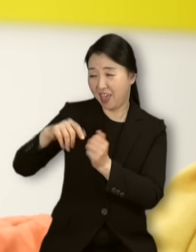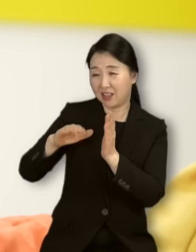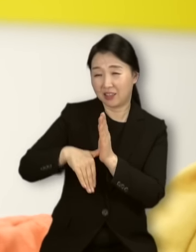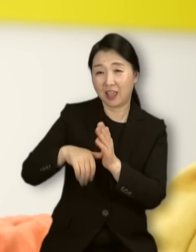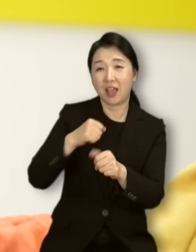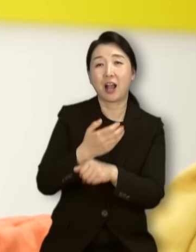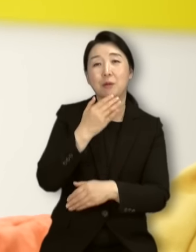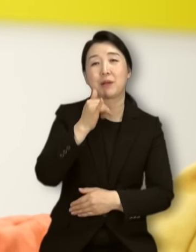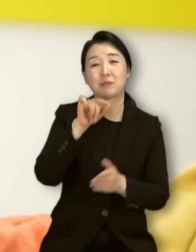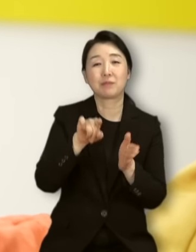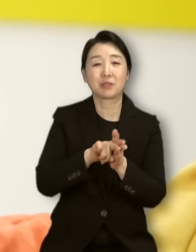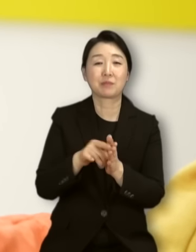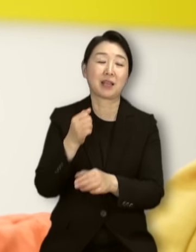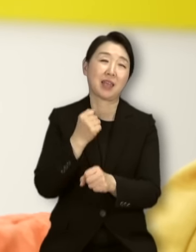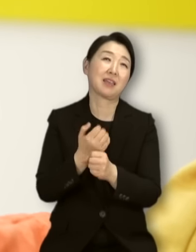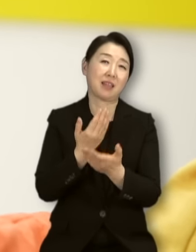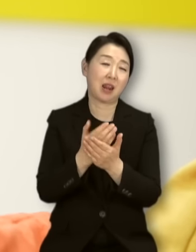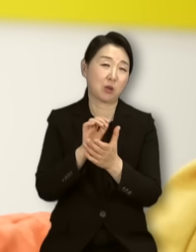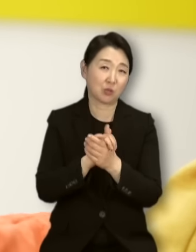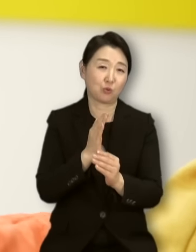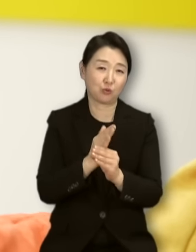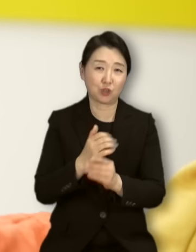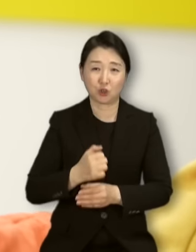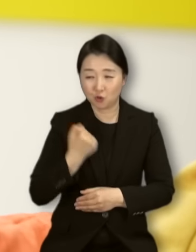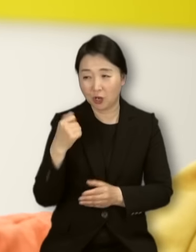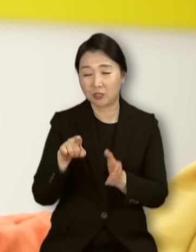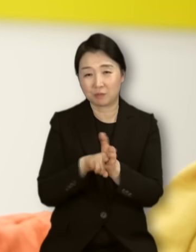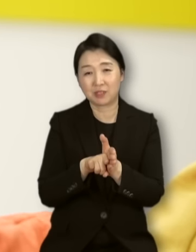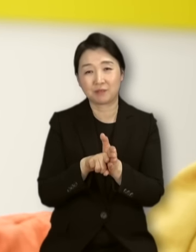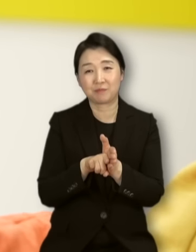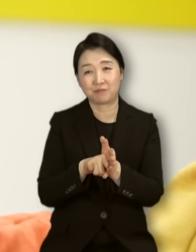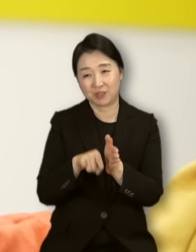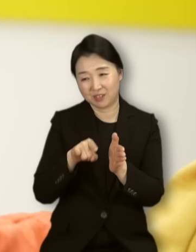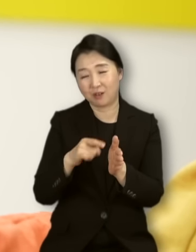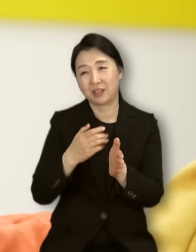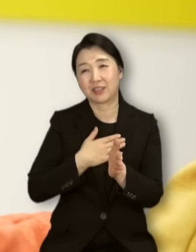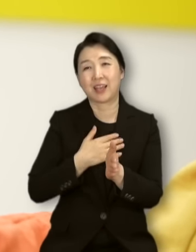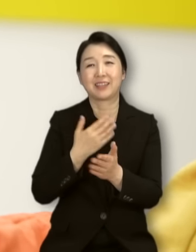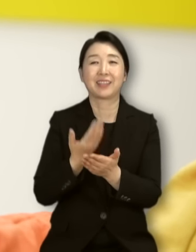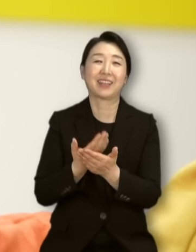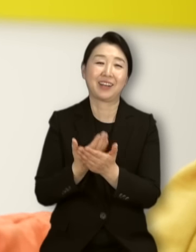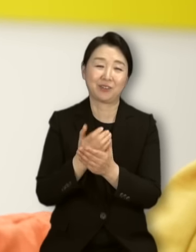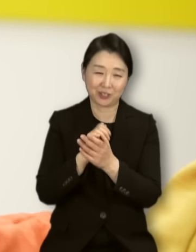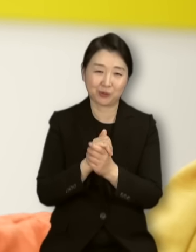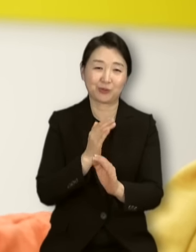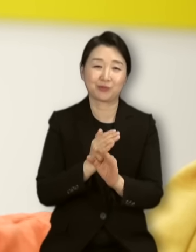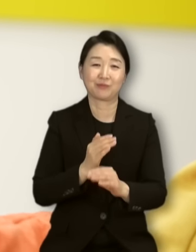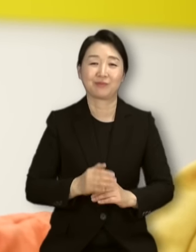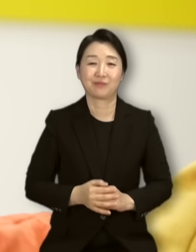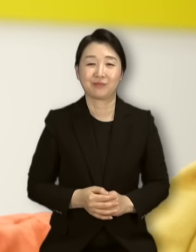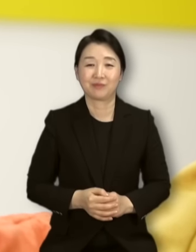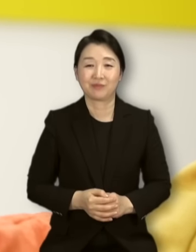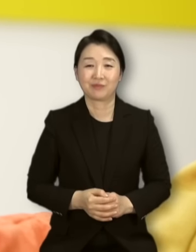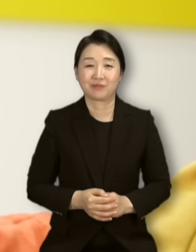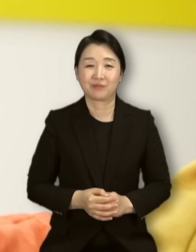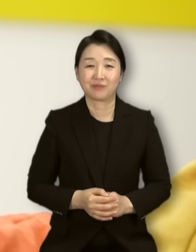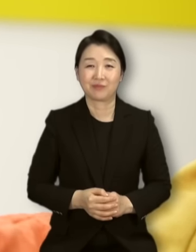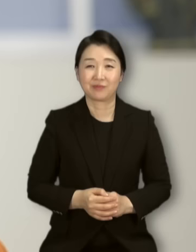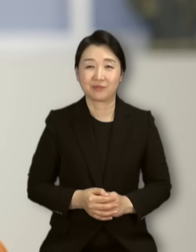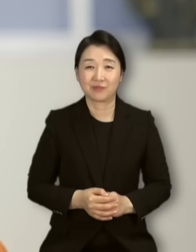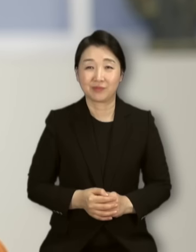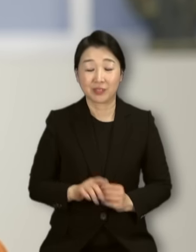하실 때 할 수 있는 믿음을 갖게 해 달라고 순종할 수 있는 믿음을 저에게 달라고 기도하고 있습니다